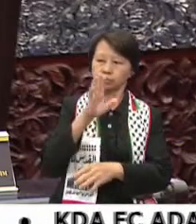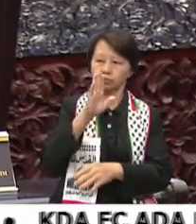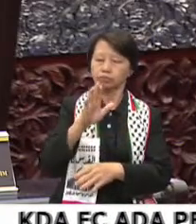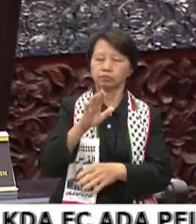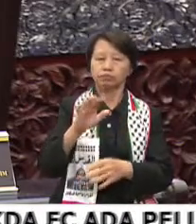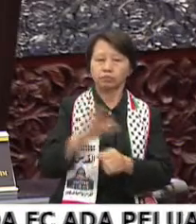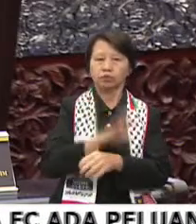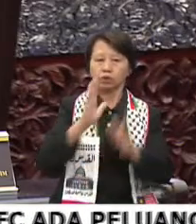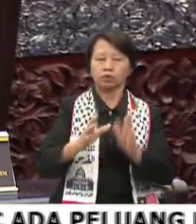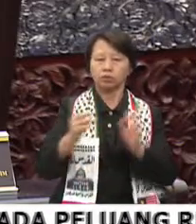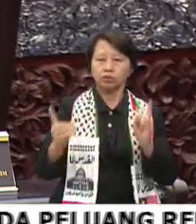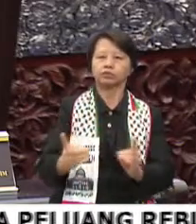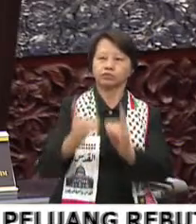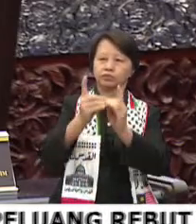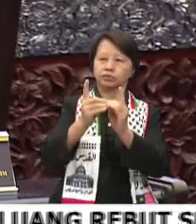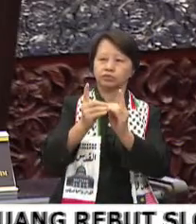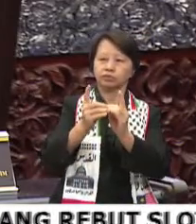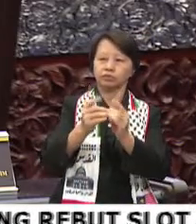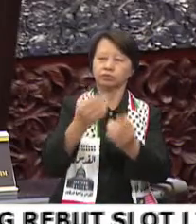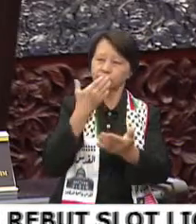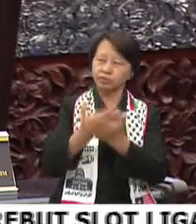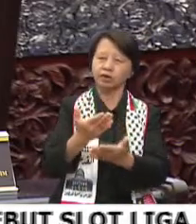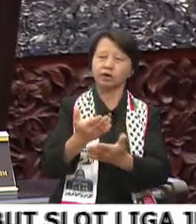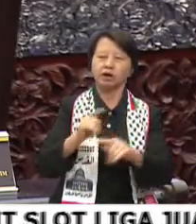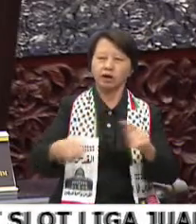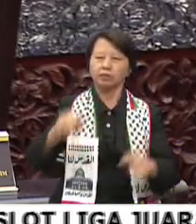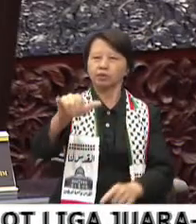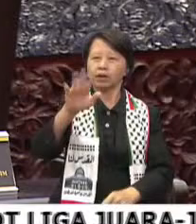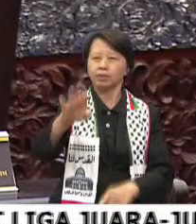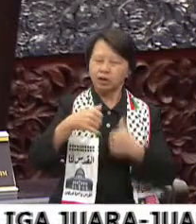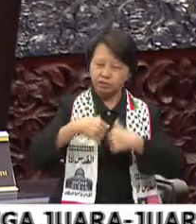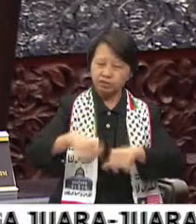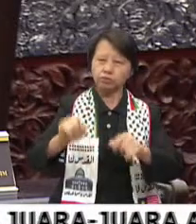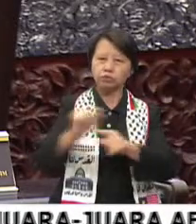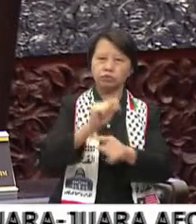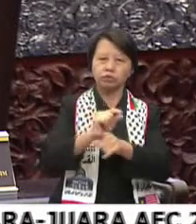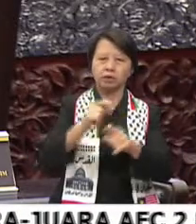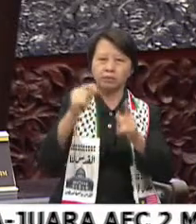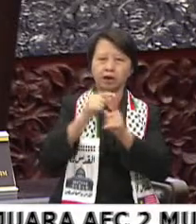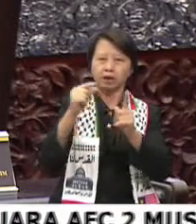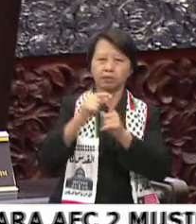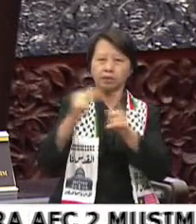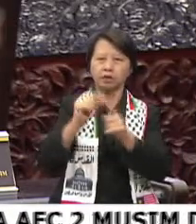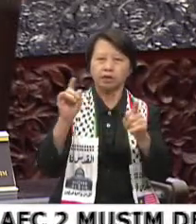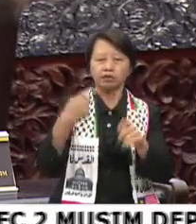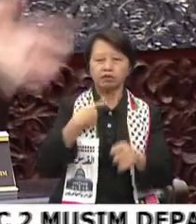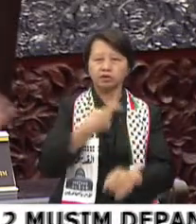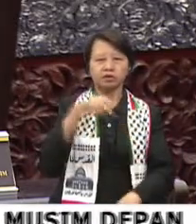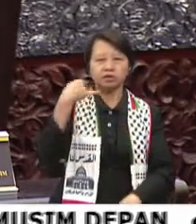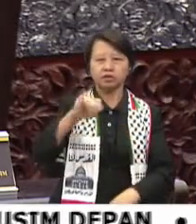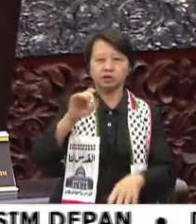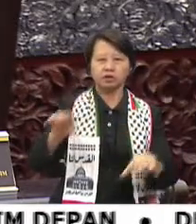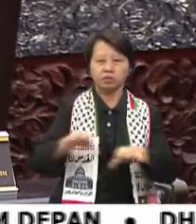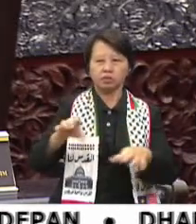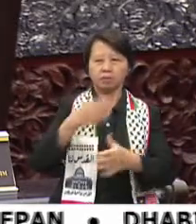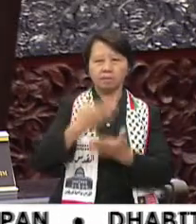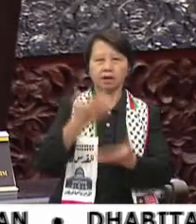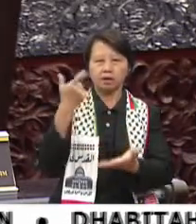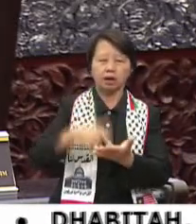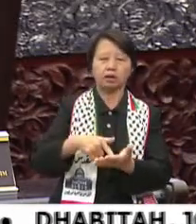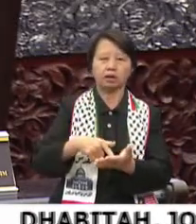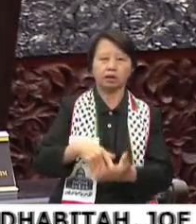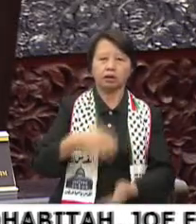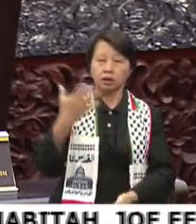kira orang jumpa sekalip pun boleh buat buat Baiklah tapi yang berhormat masih menggunakan perkataan-perkataan seolah yang kami tak boleh buat baik lagi yang